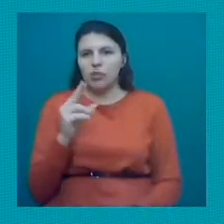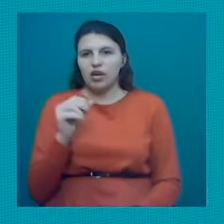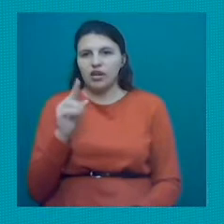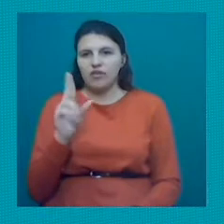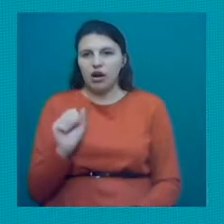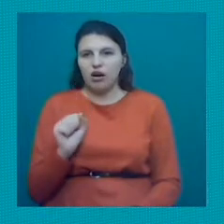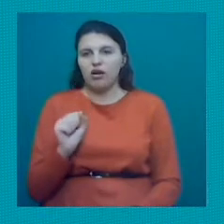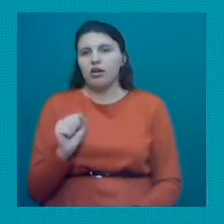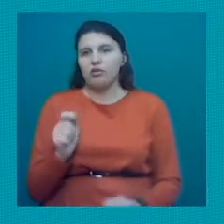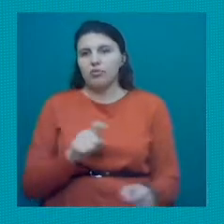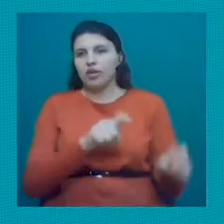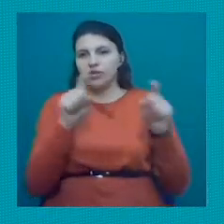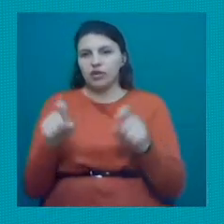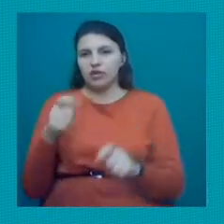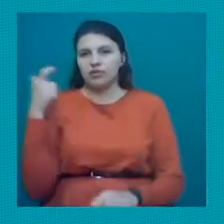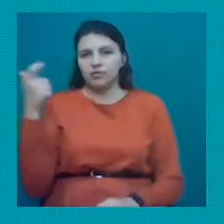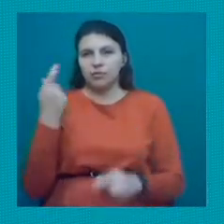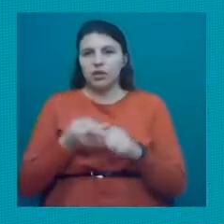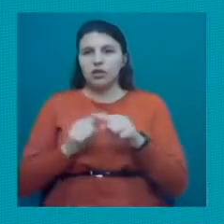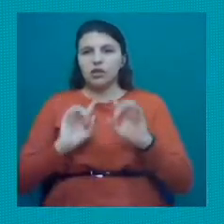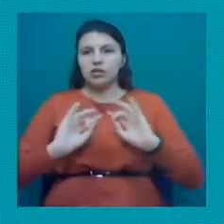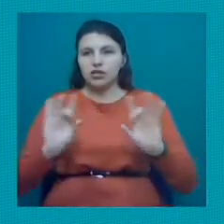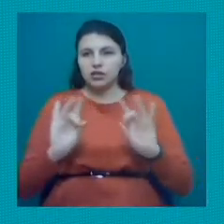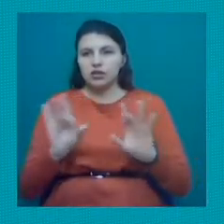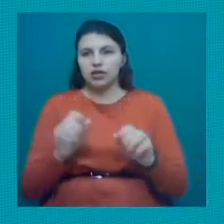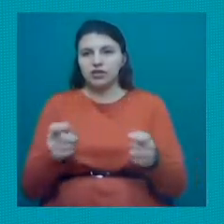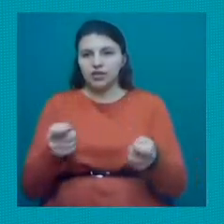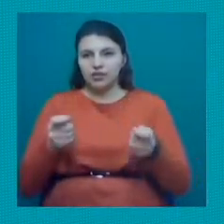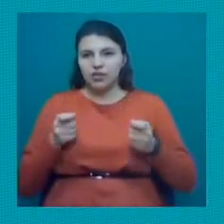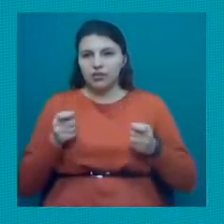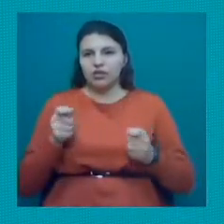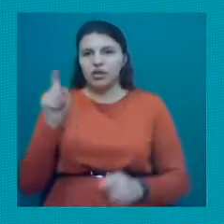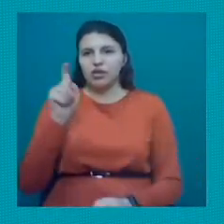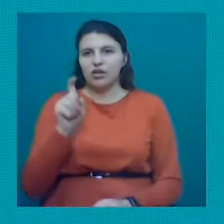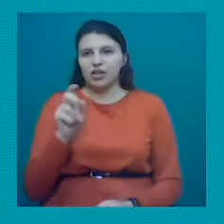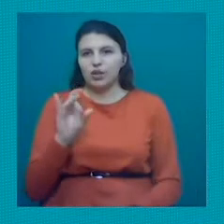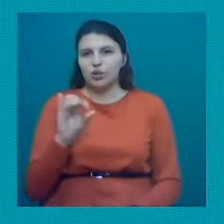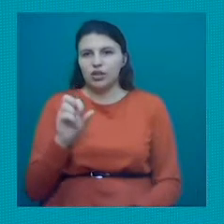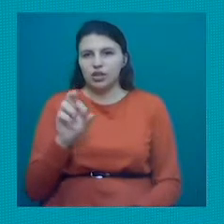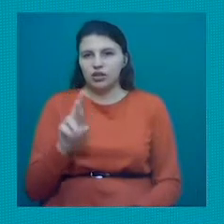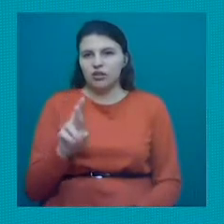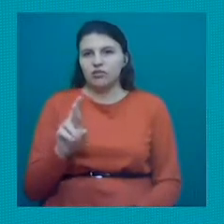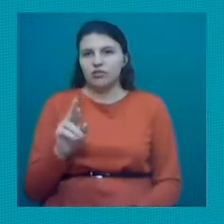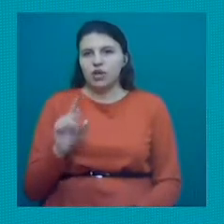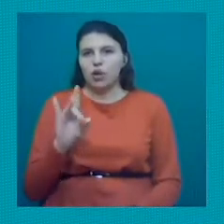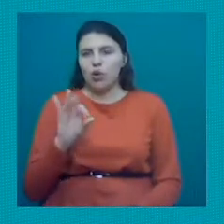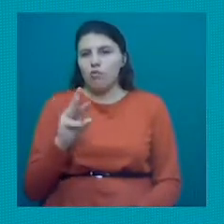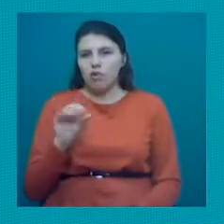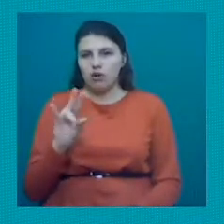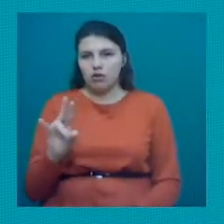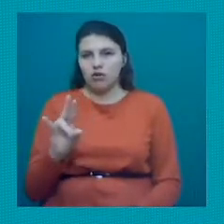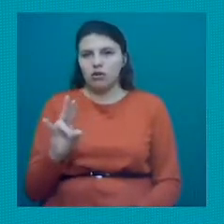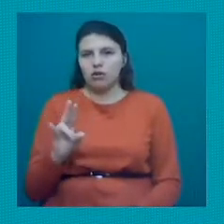Харкова. Про це розповів завідуючий хірургічним відділенням Білокоракінської районної лікарні Роман Лісовий. Пожежа